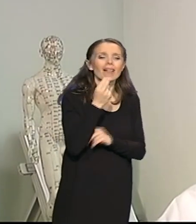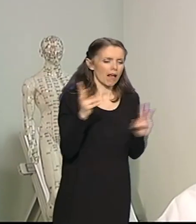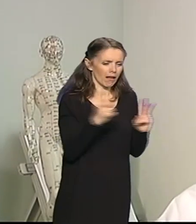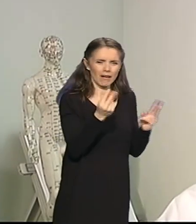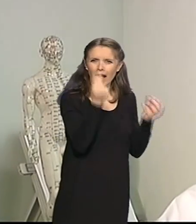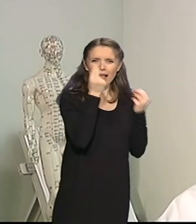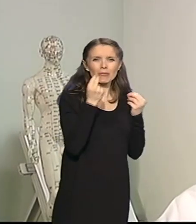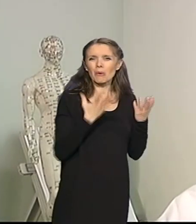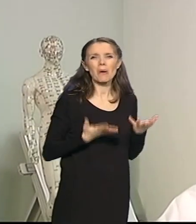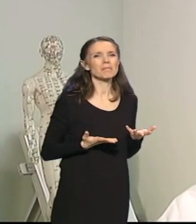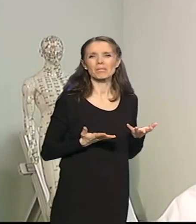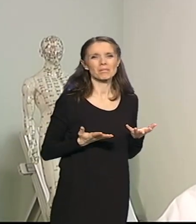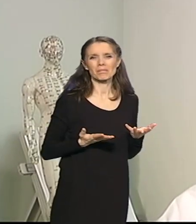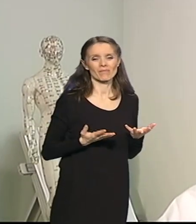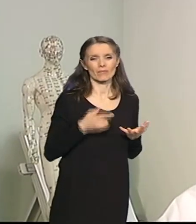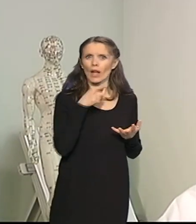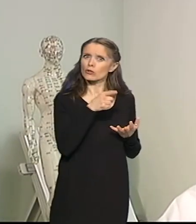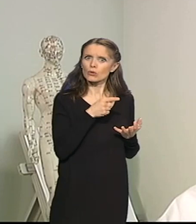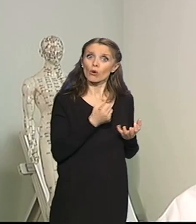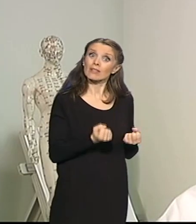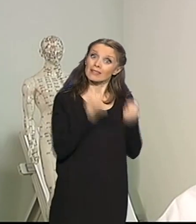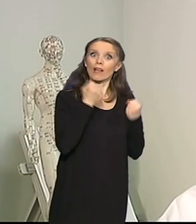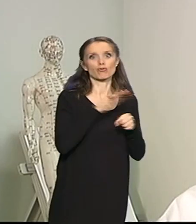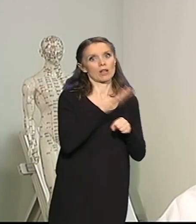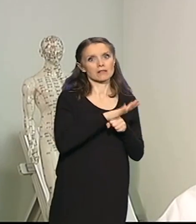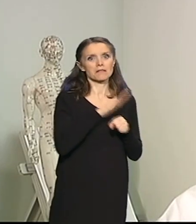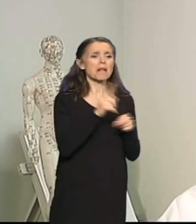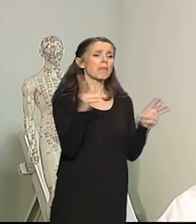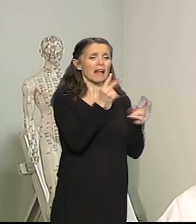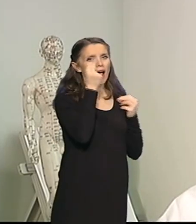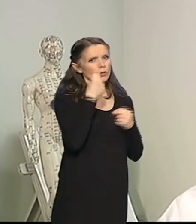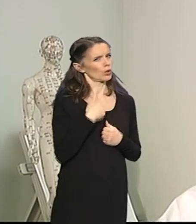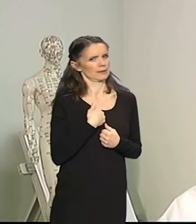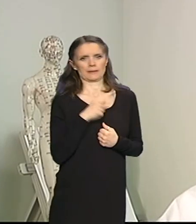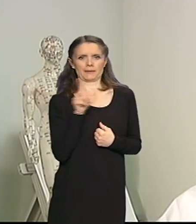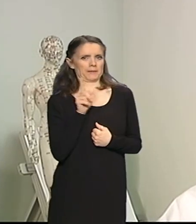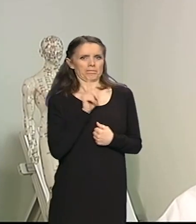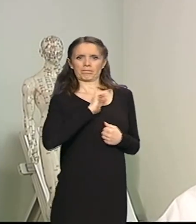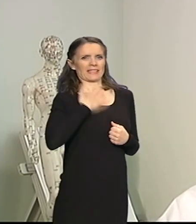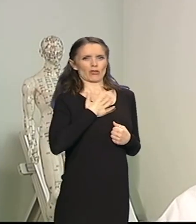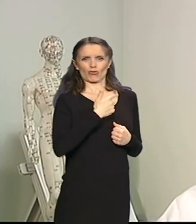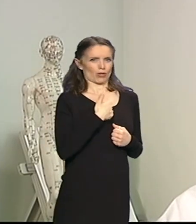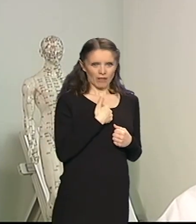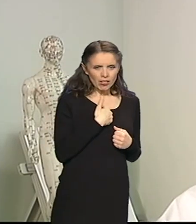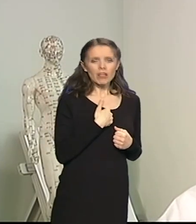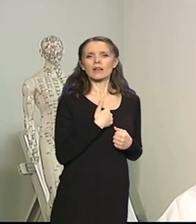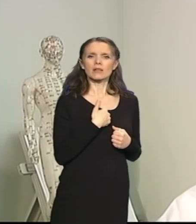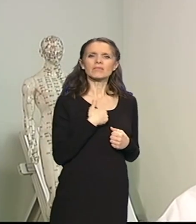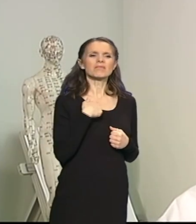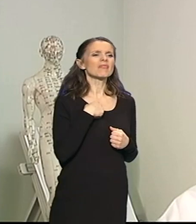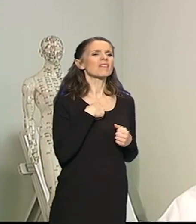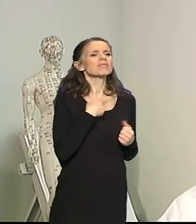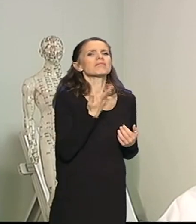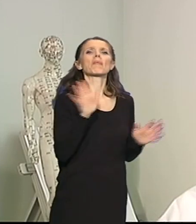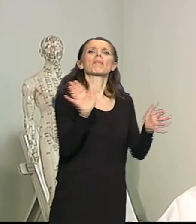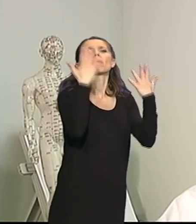vreme. Znači, to je bilo za jedan tako kompleksan sistem nedovoljno i ja nisam imao prilike, niti sam želeo da tako